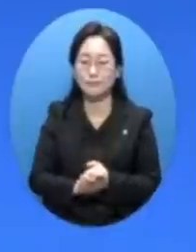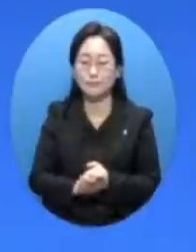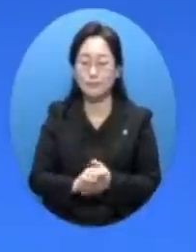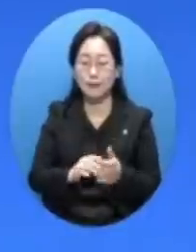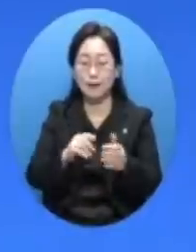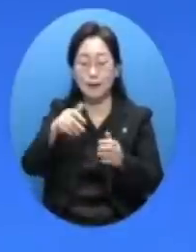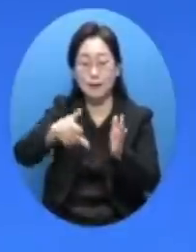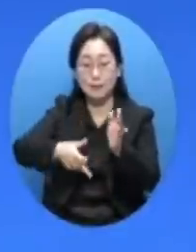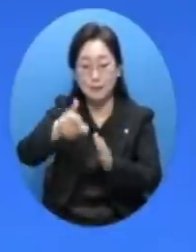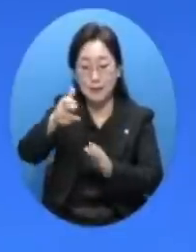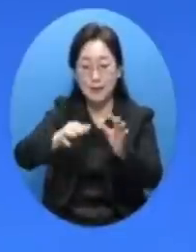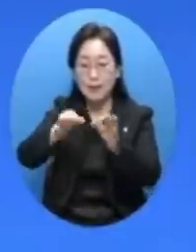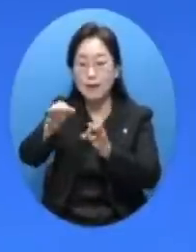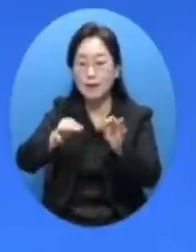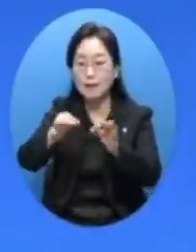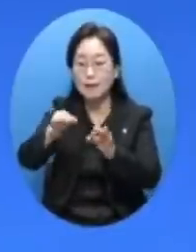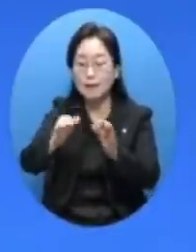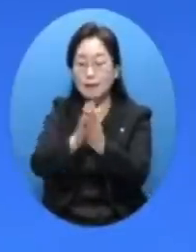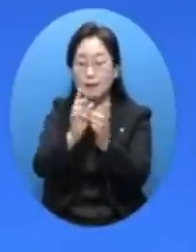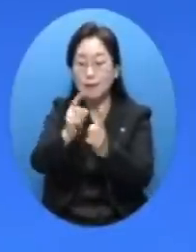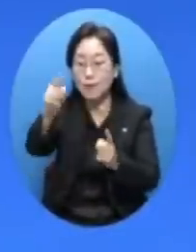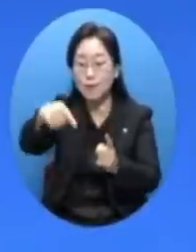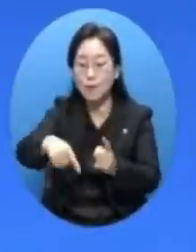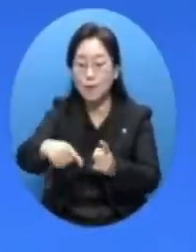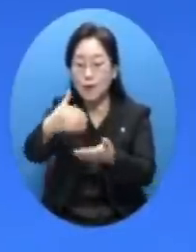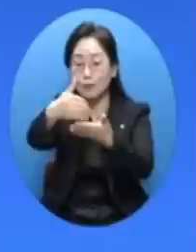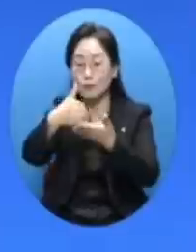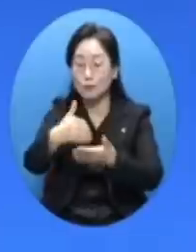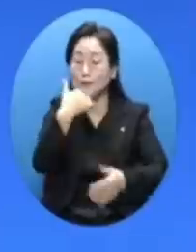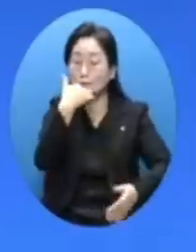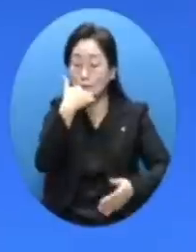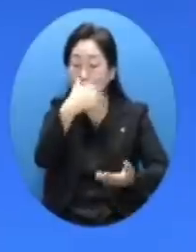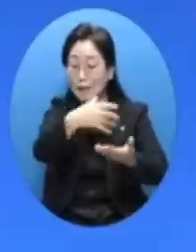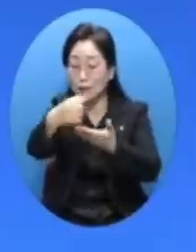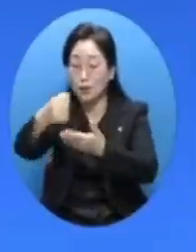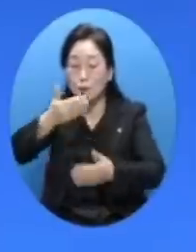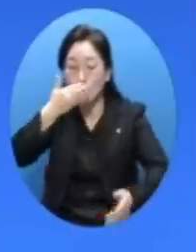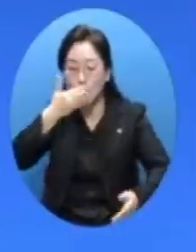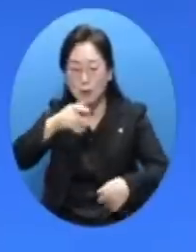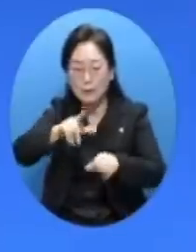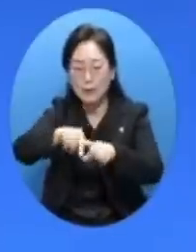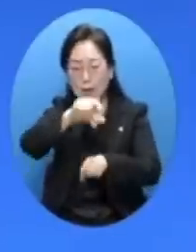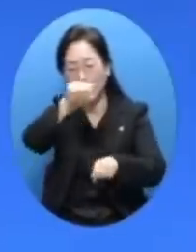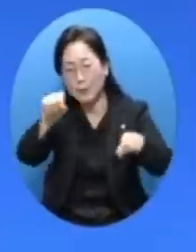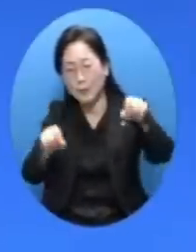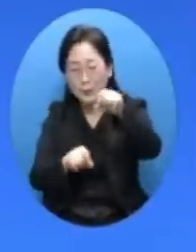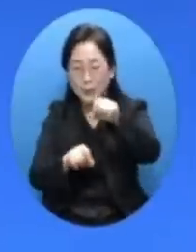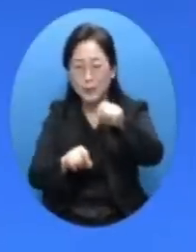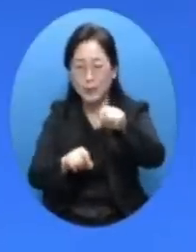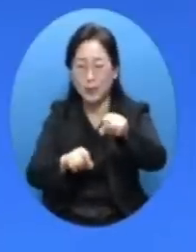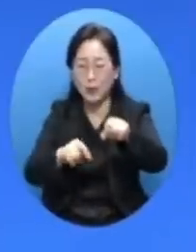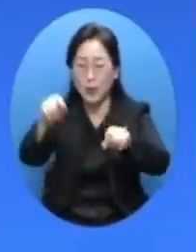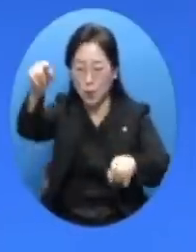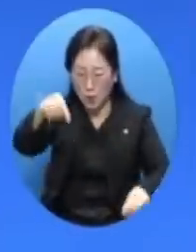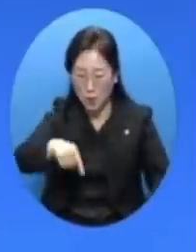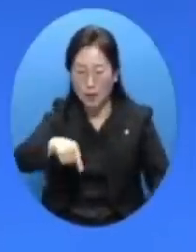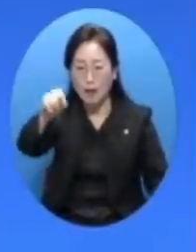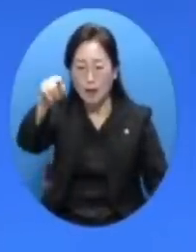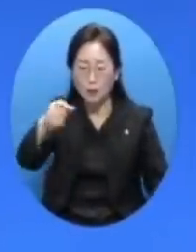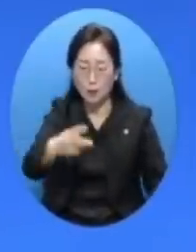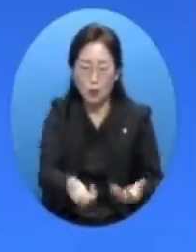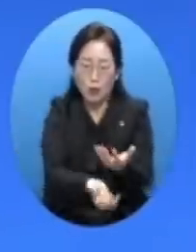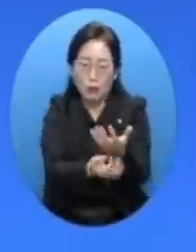피자 가게에 와서 주문하고 기다렸다 먹고 하는 시간에 오는 시간 가는 시간 또 피자를 가서